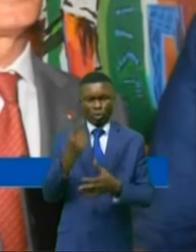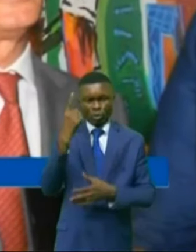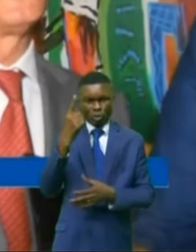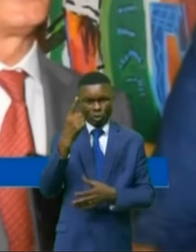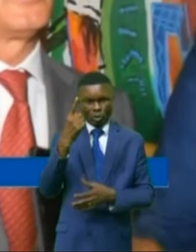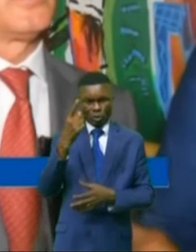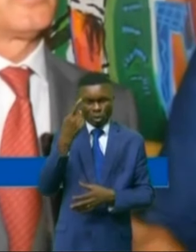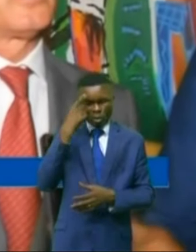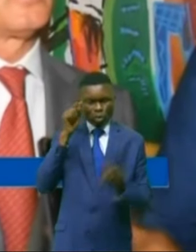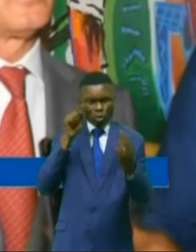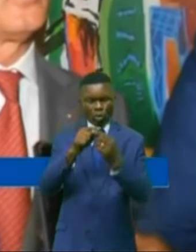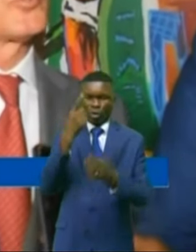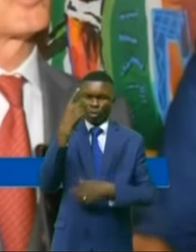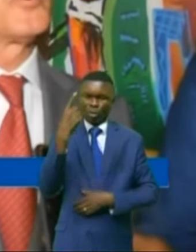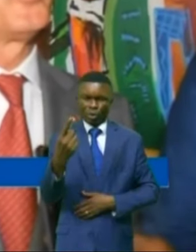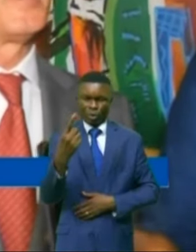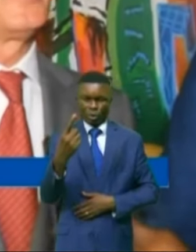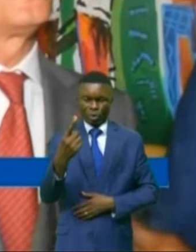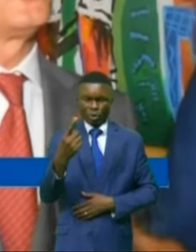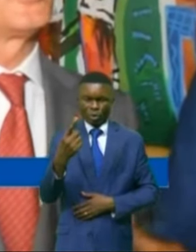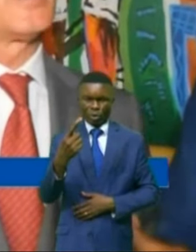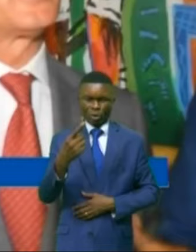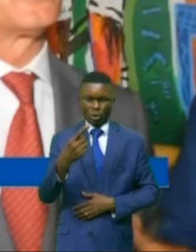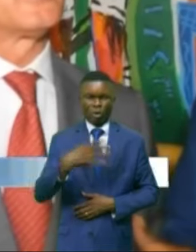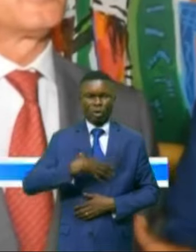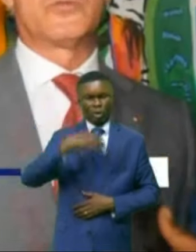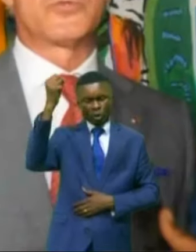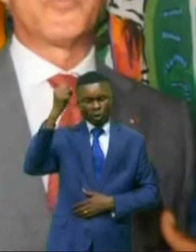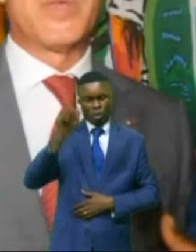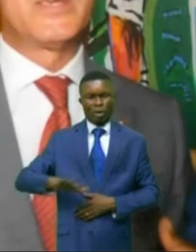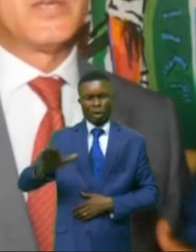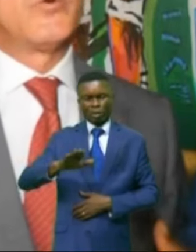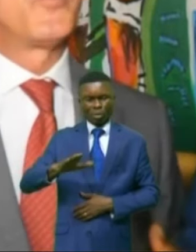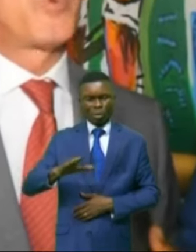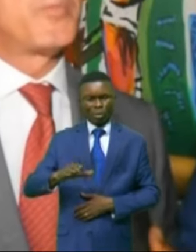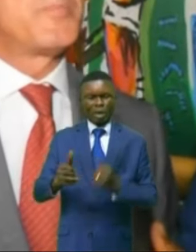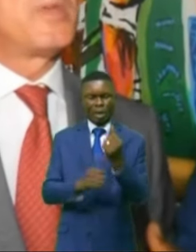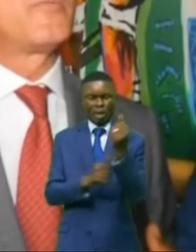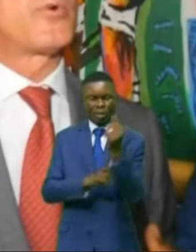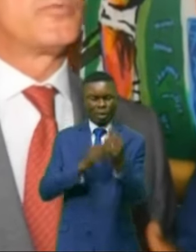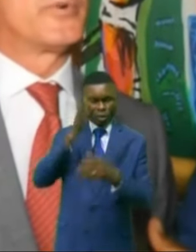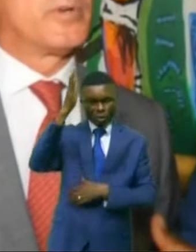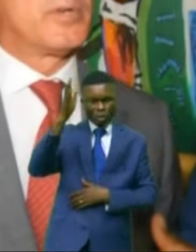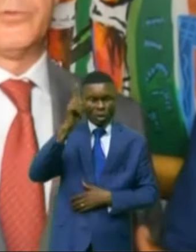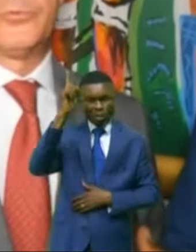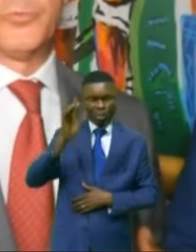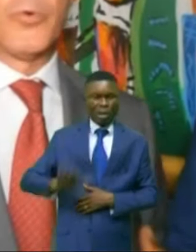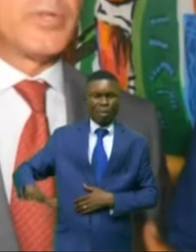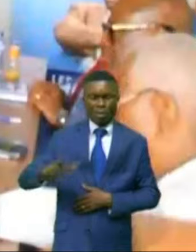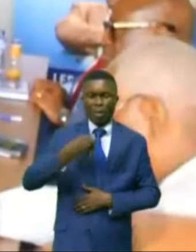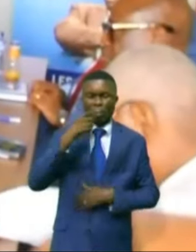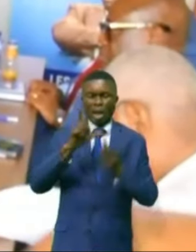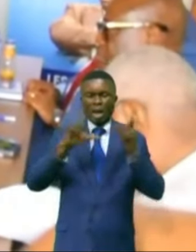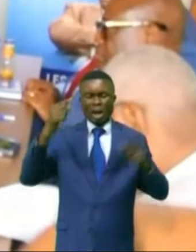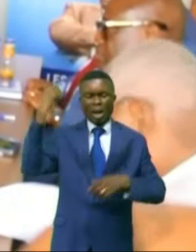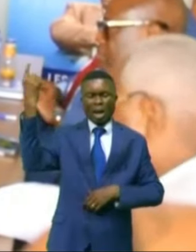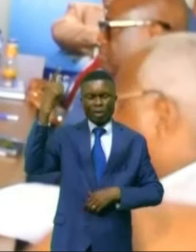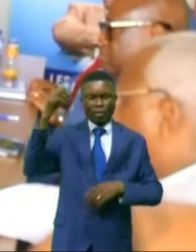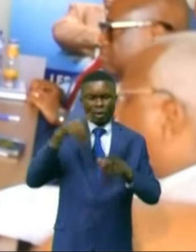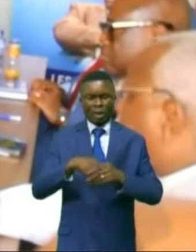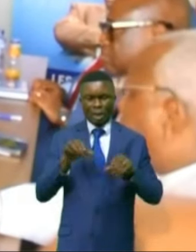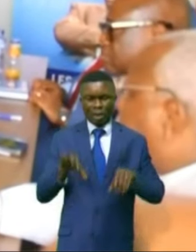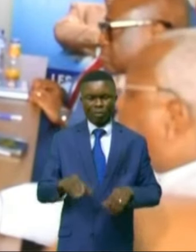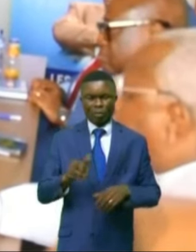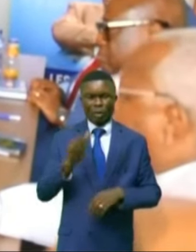comme objectif le changement du pays en une génération, dans ce pays qui est le premier pays francophone du monde. La PEP